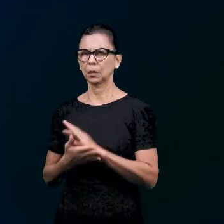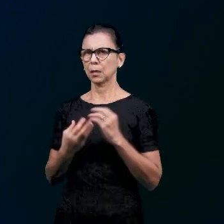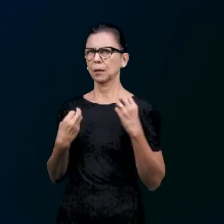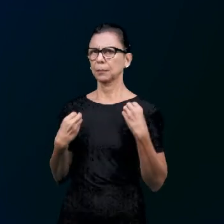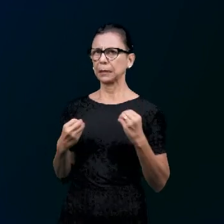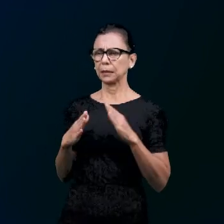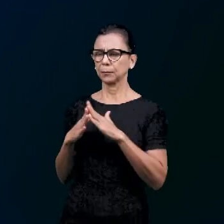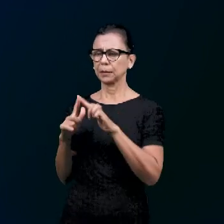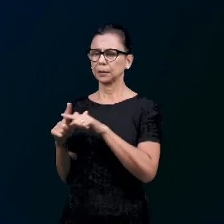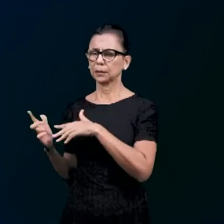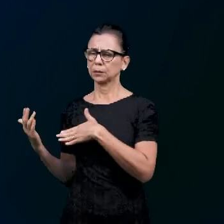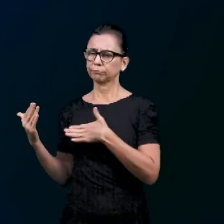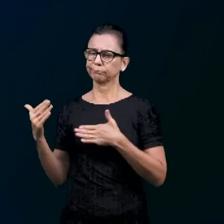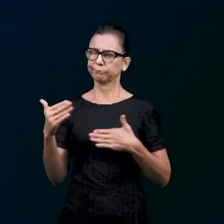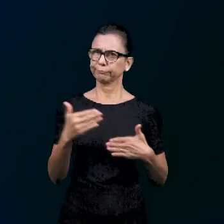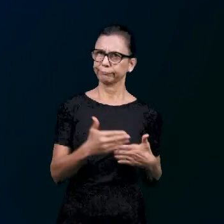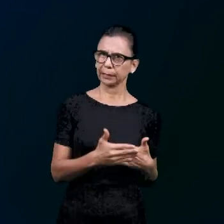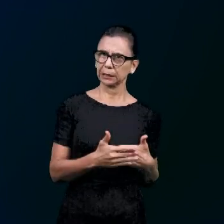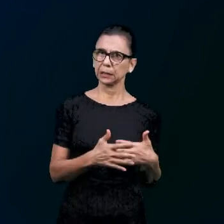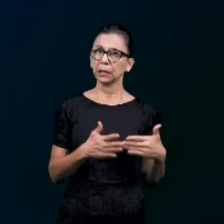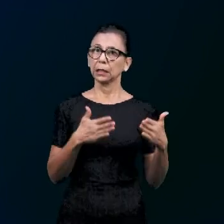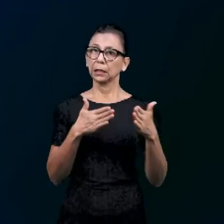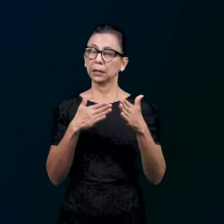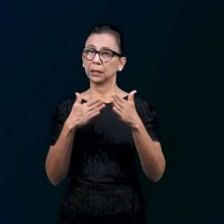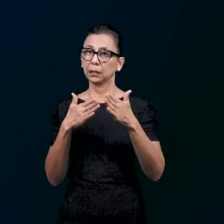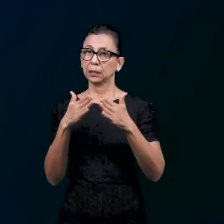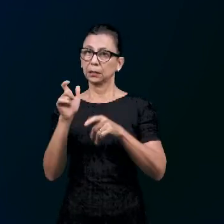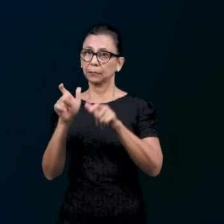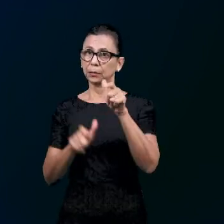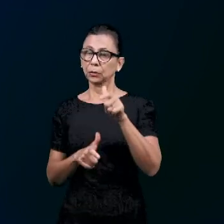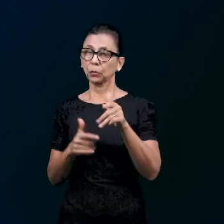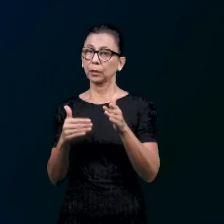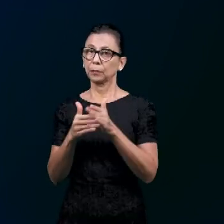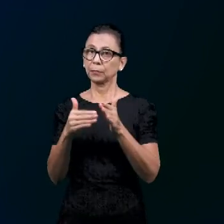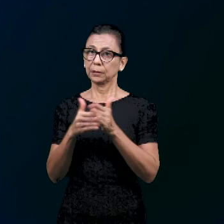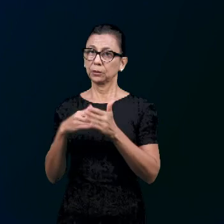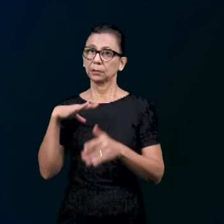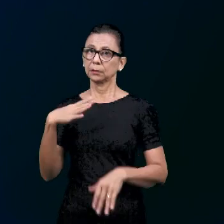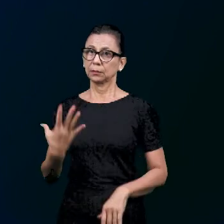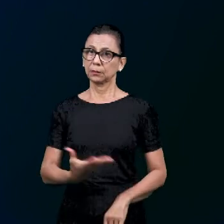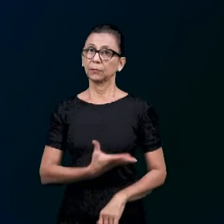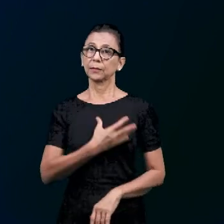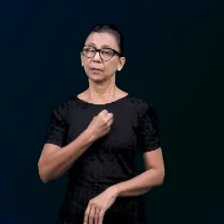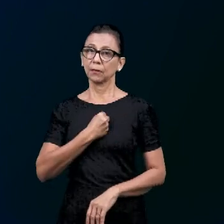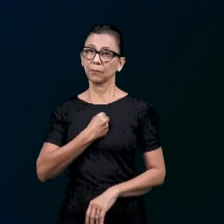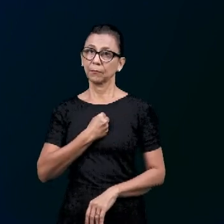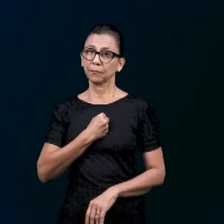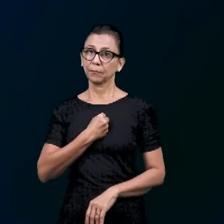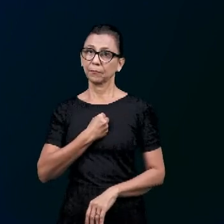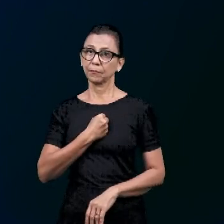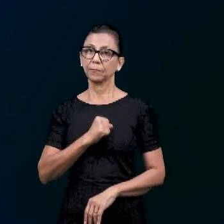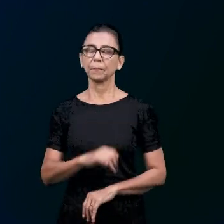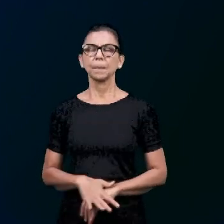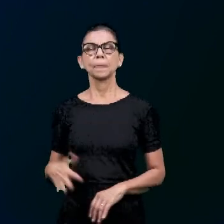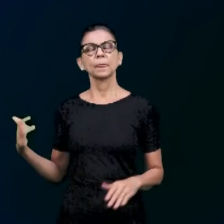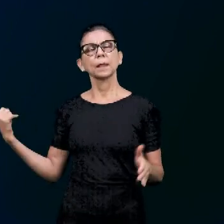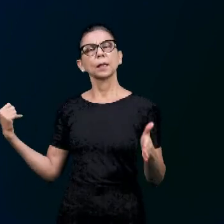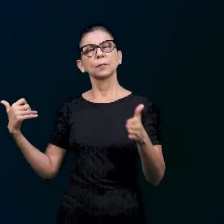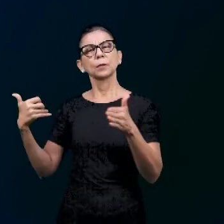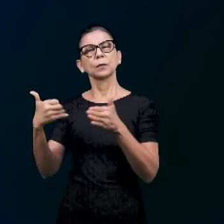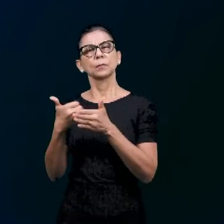afin qu'il y ait la corruption et pour empêcher l'homme d'avoir l'éternité. Dans les fins de temps, la parole du Seigneur